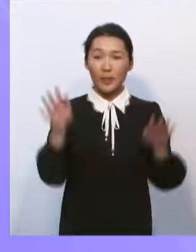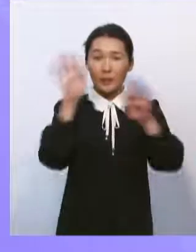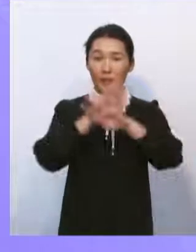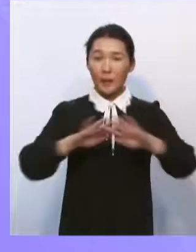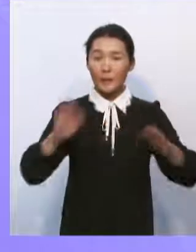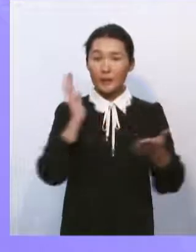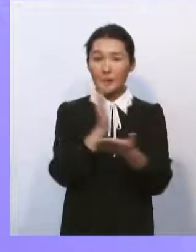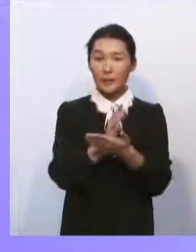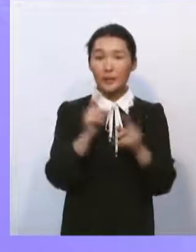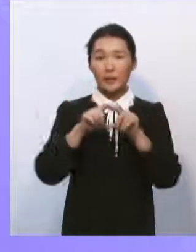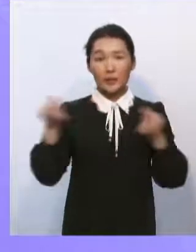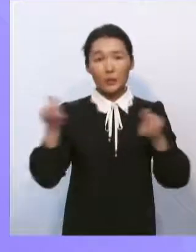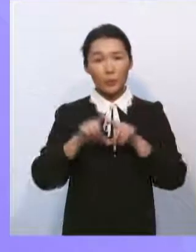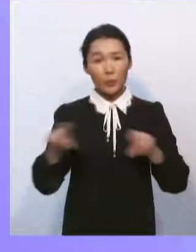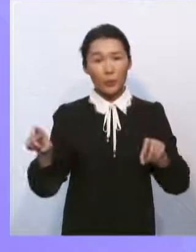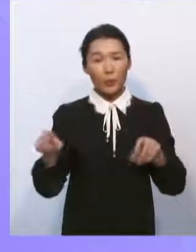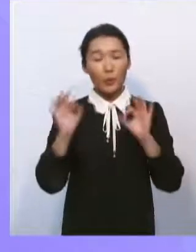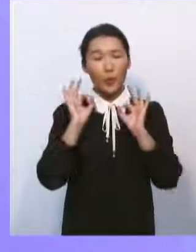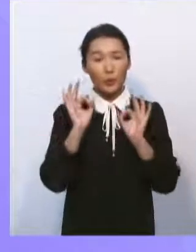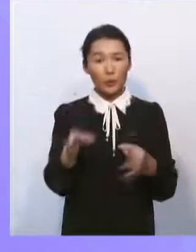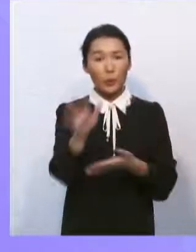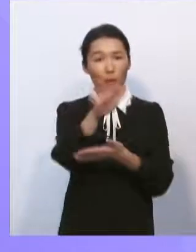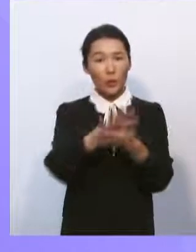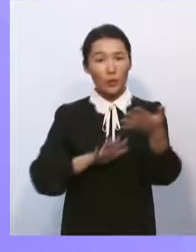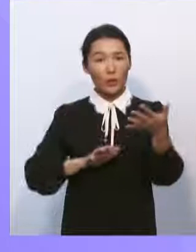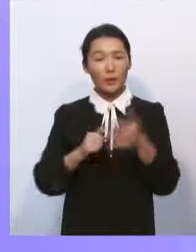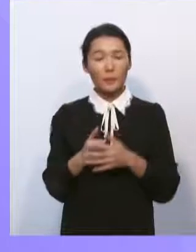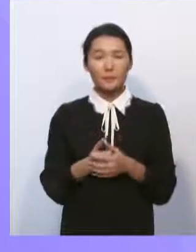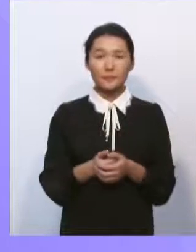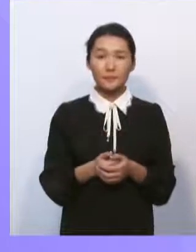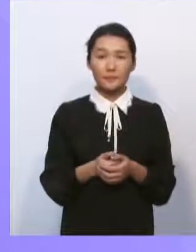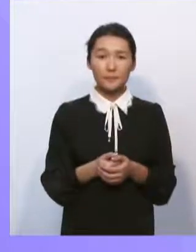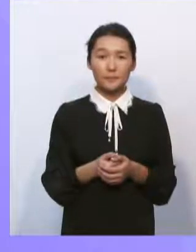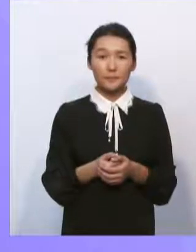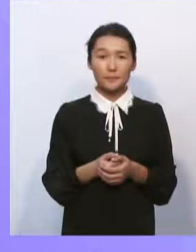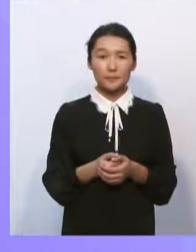Таблицада берилген сүйлөмдөрдү туура улагыла.